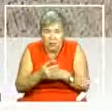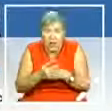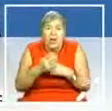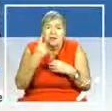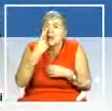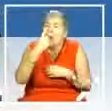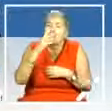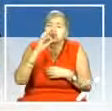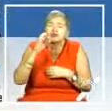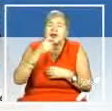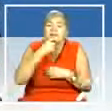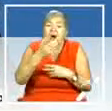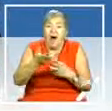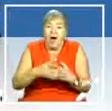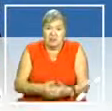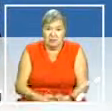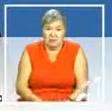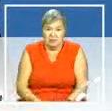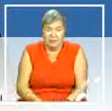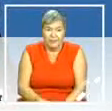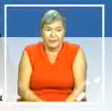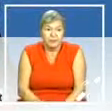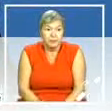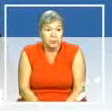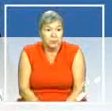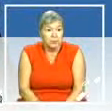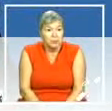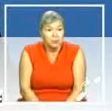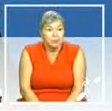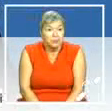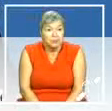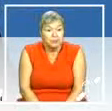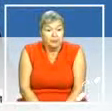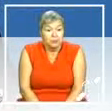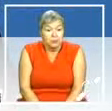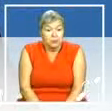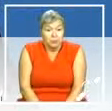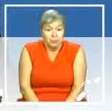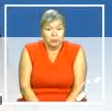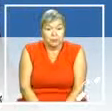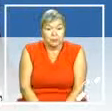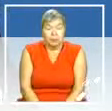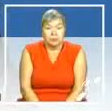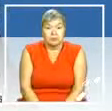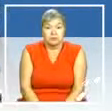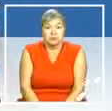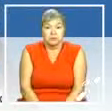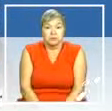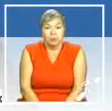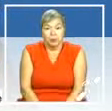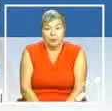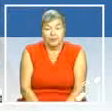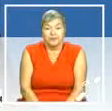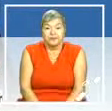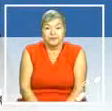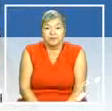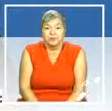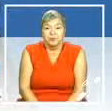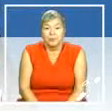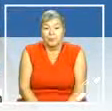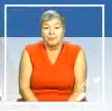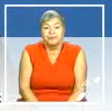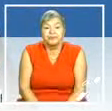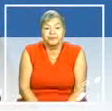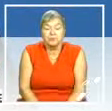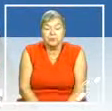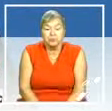secol. About half of the world has experienced increase of flooding events and about one third of the planet